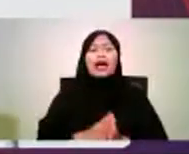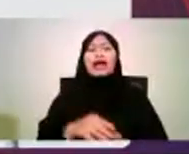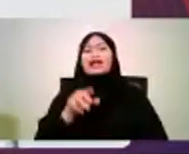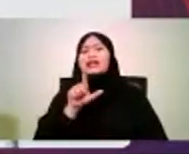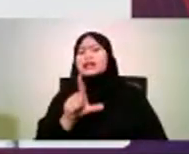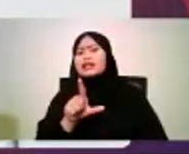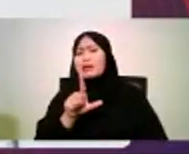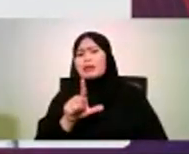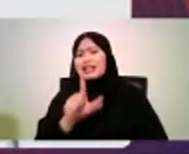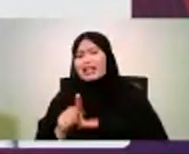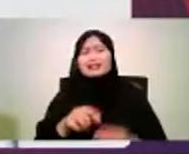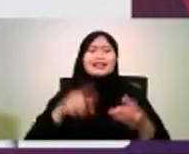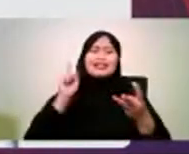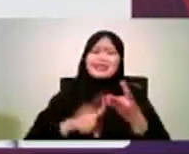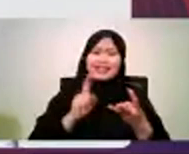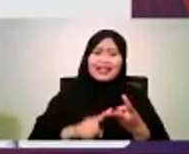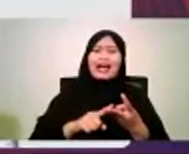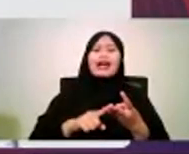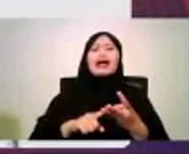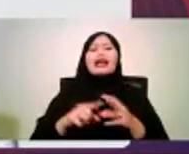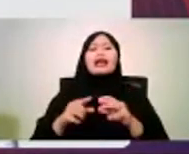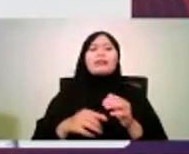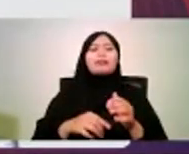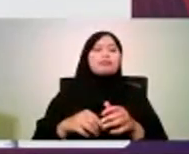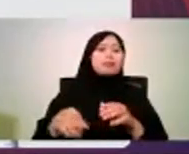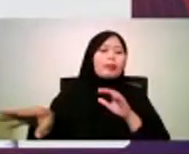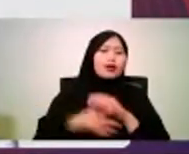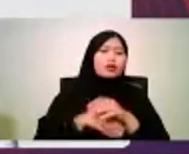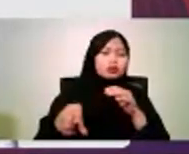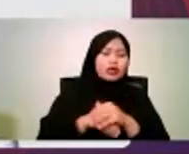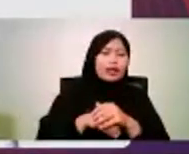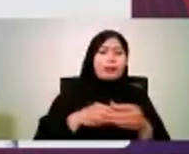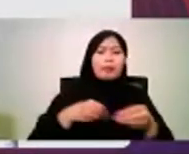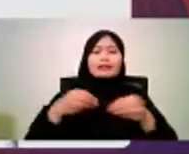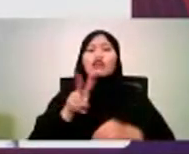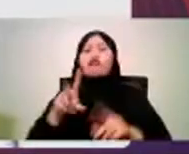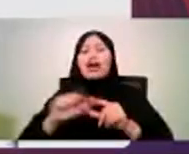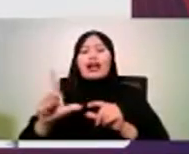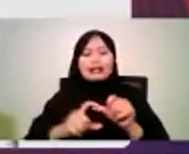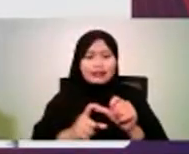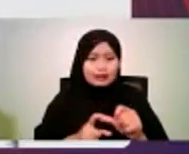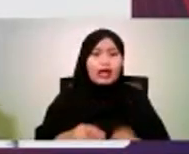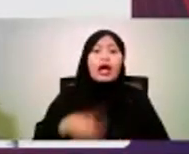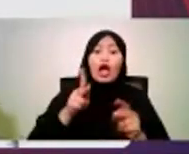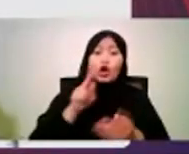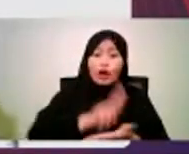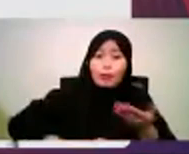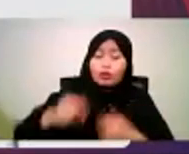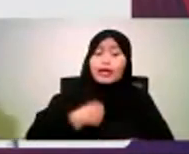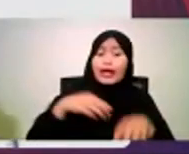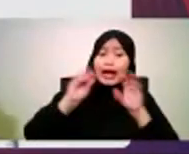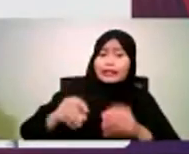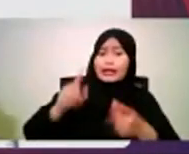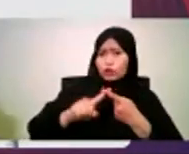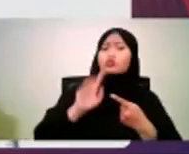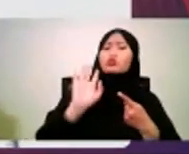yang ketiga adalah intervensi di pasar valas stabilisasi nilai tukar Rupiah kalau di kampus aku ngajarnya cuma satu